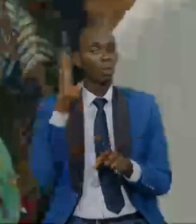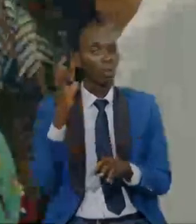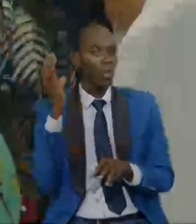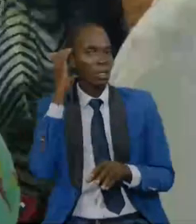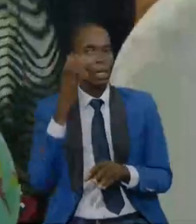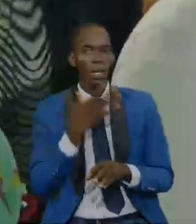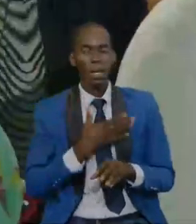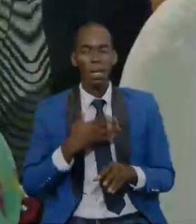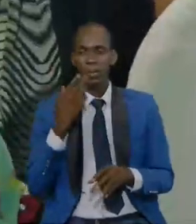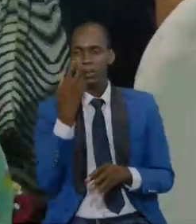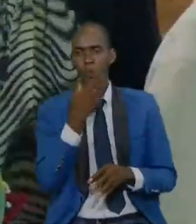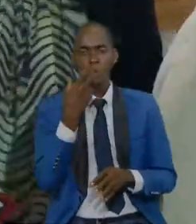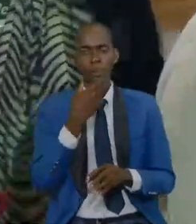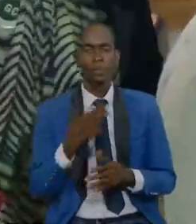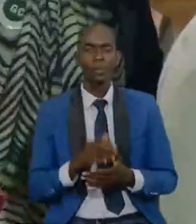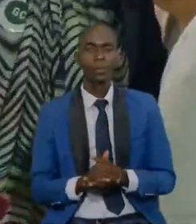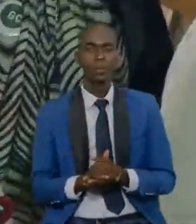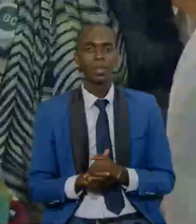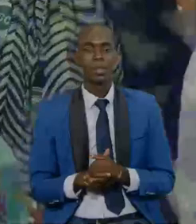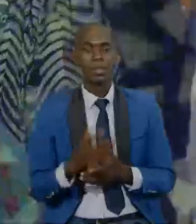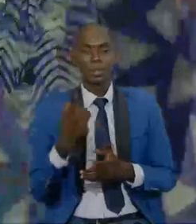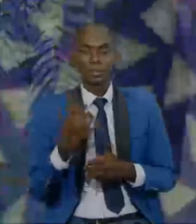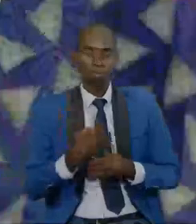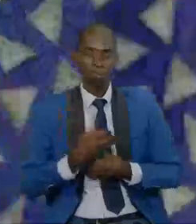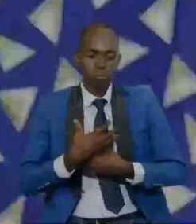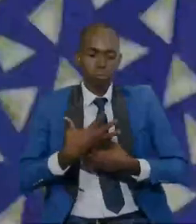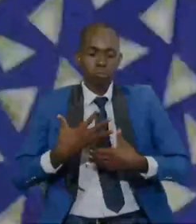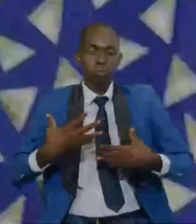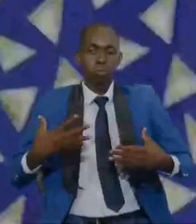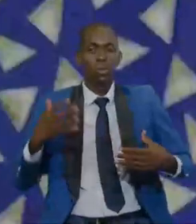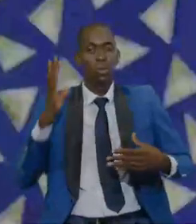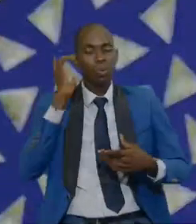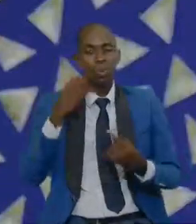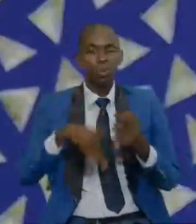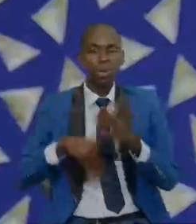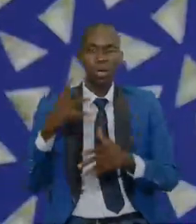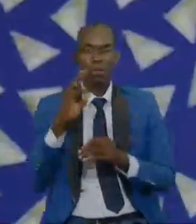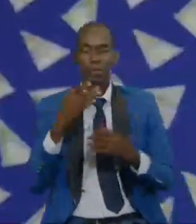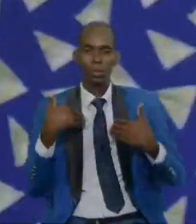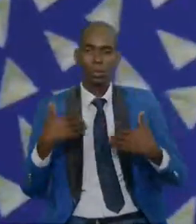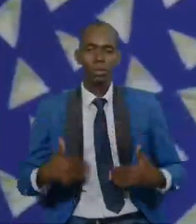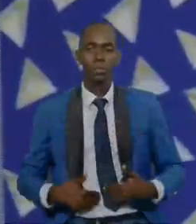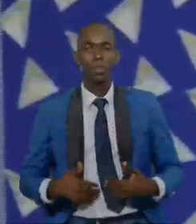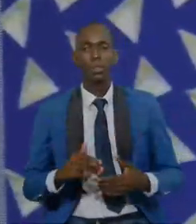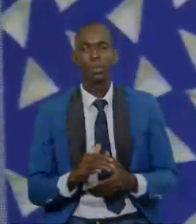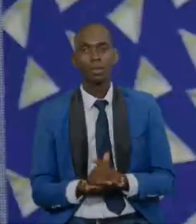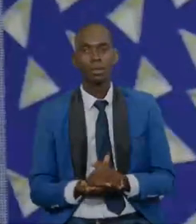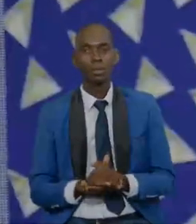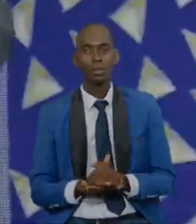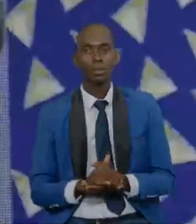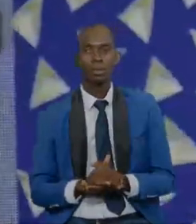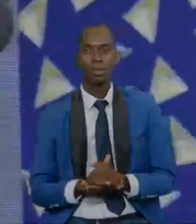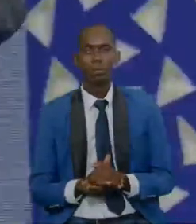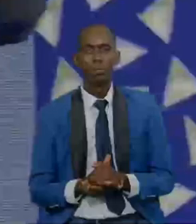Les sourds muets entendront et parleront. La tumeur va disparaître de ton